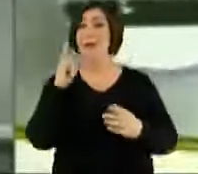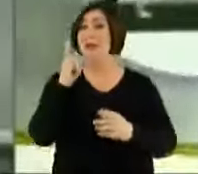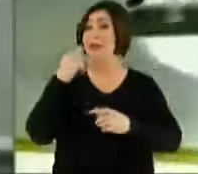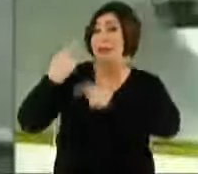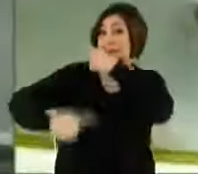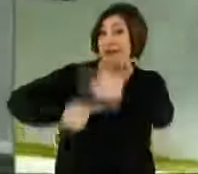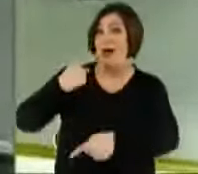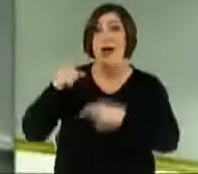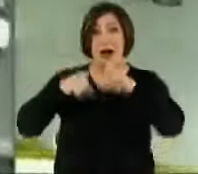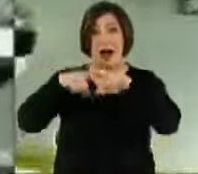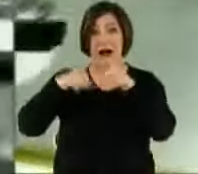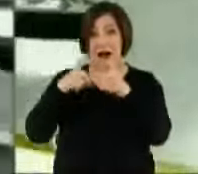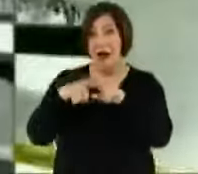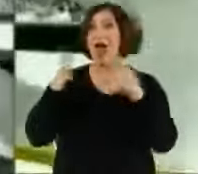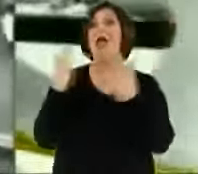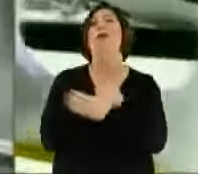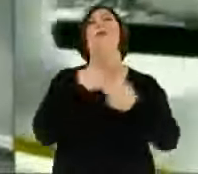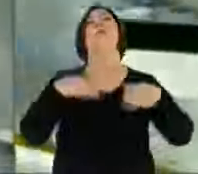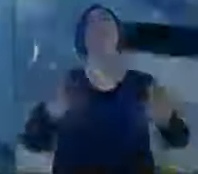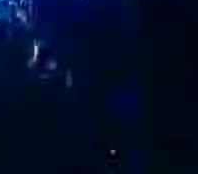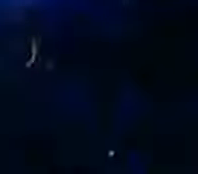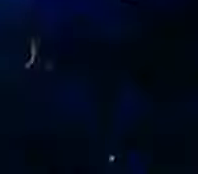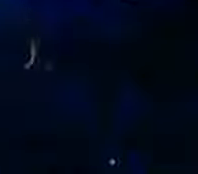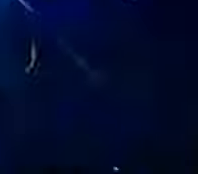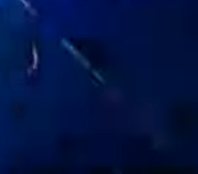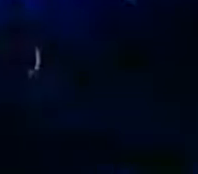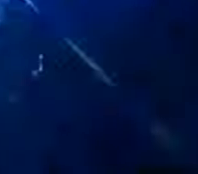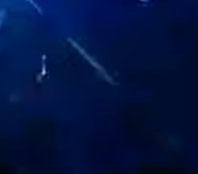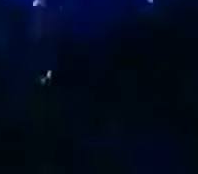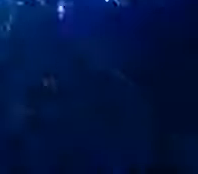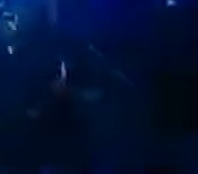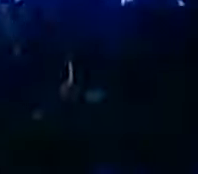ceddin evlatları raga mafinde istediğini elbet bulamaz.